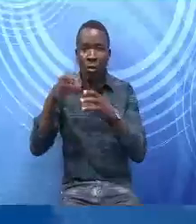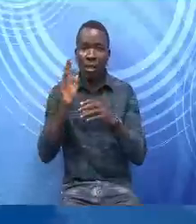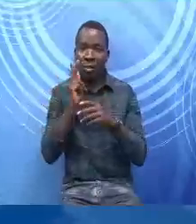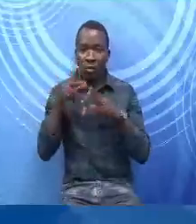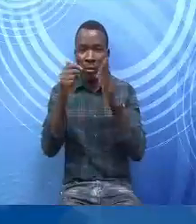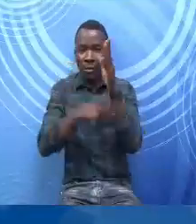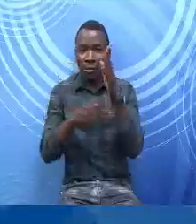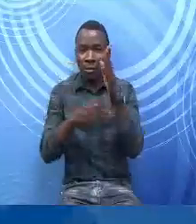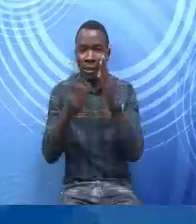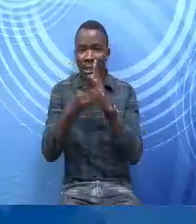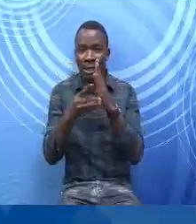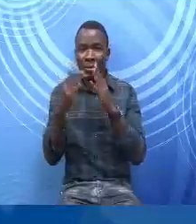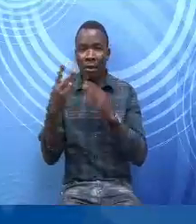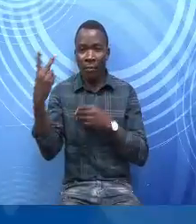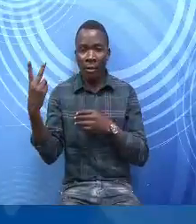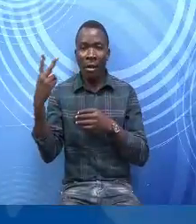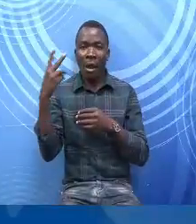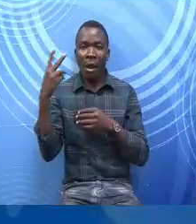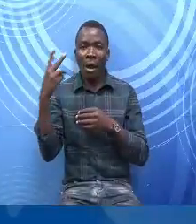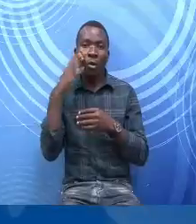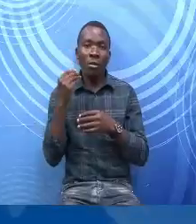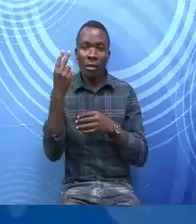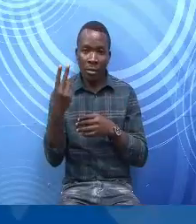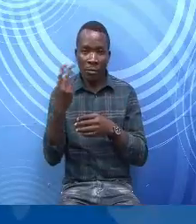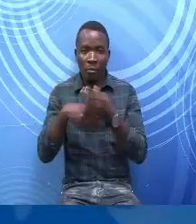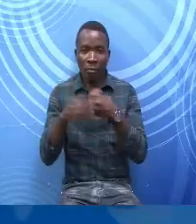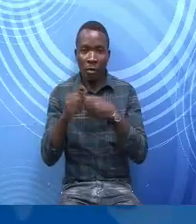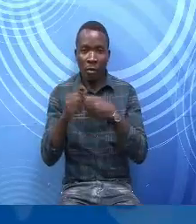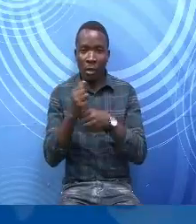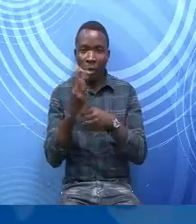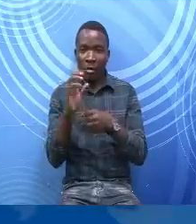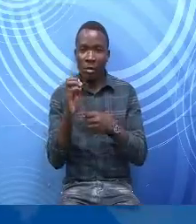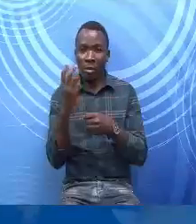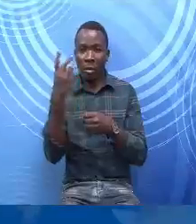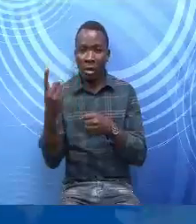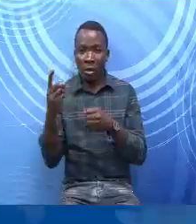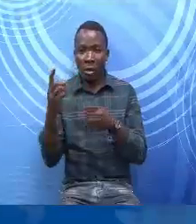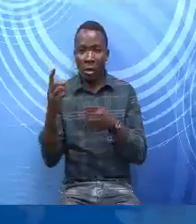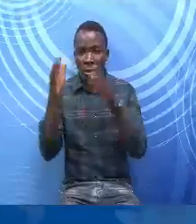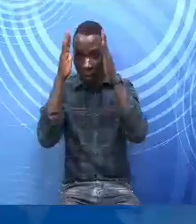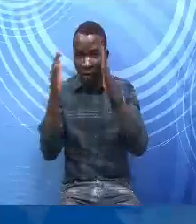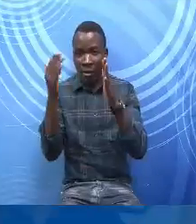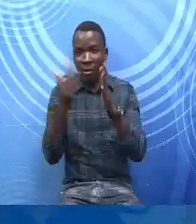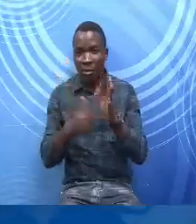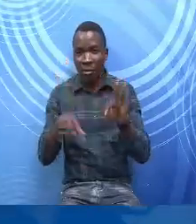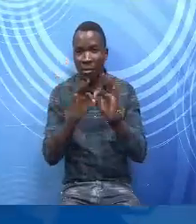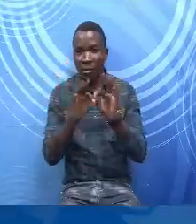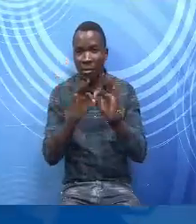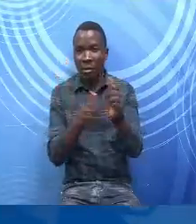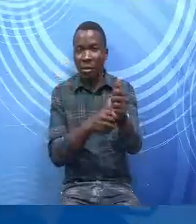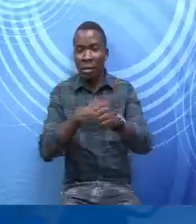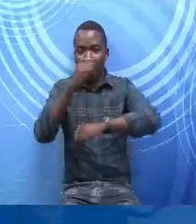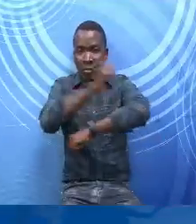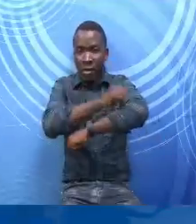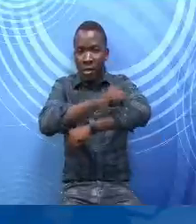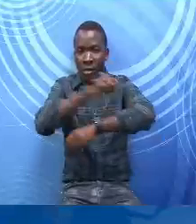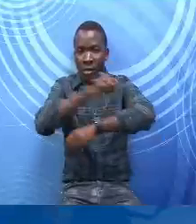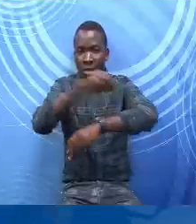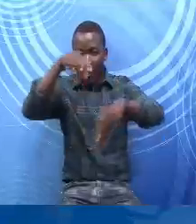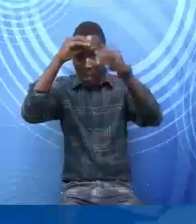Tariki 22 Gashyantare 2021 turagaruka ku ngingo z'ingenzi zikurikira. Abanyeshuri biga mu ishuri